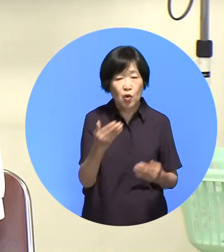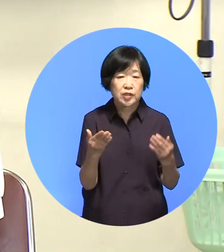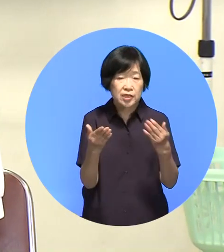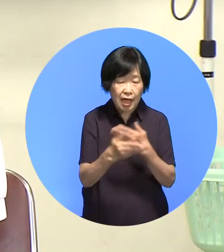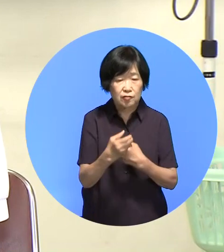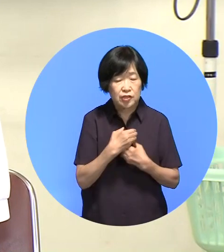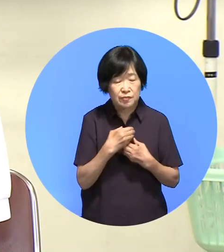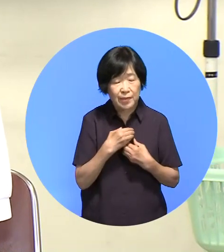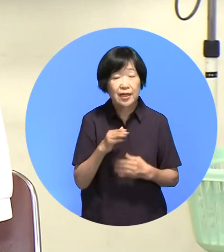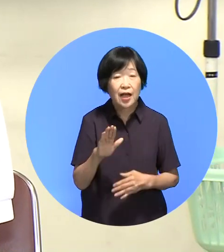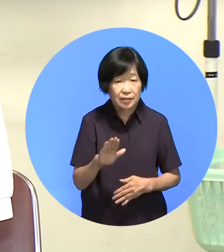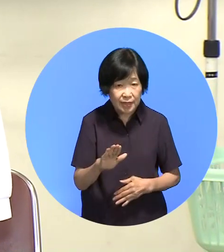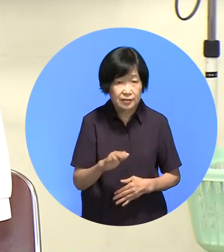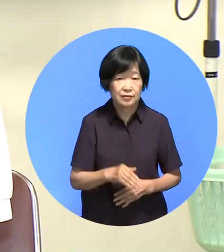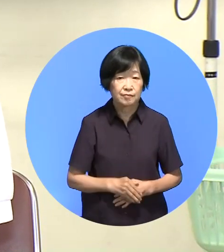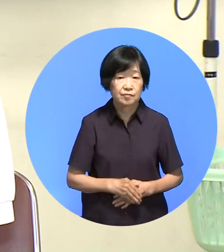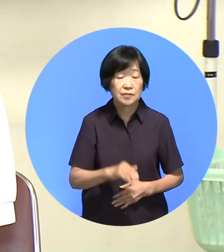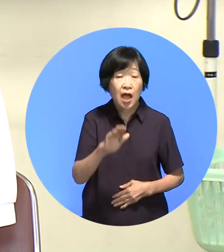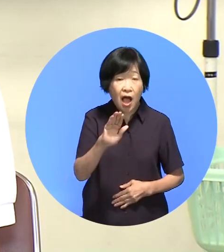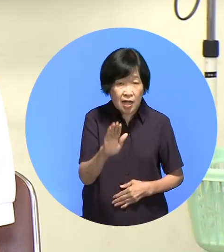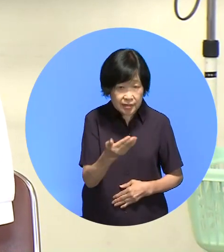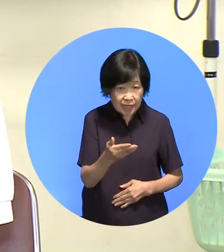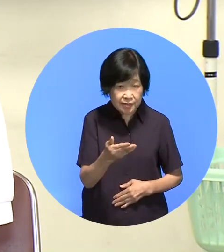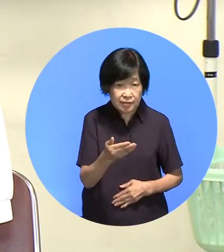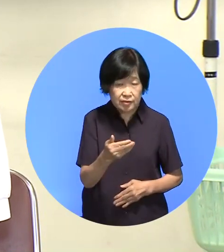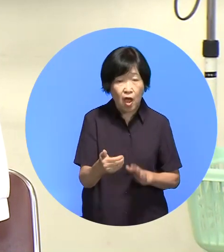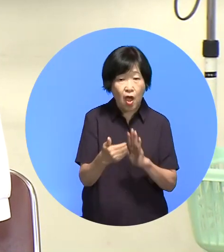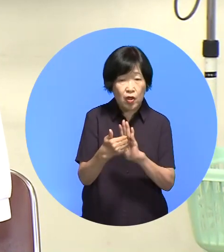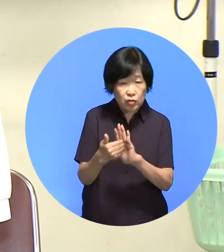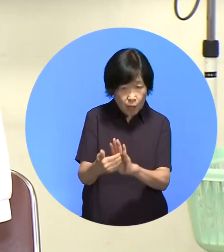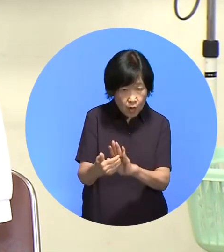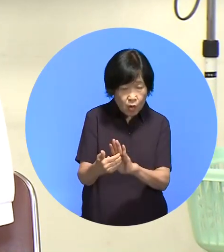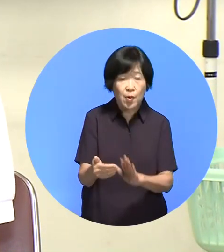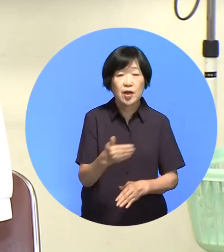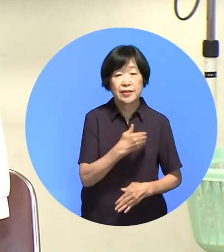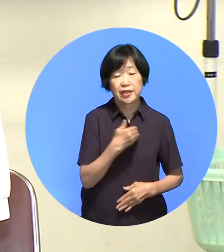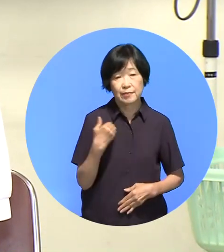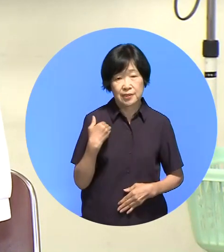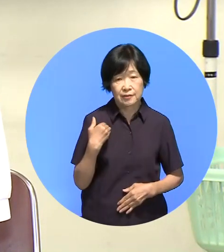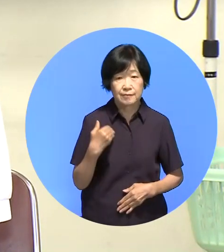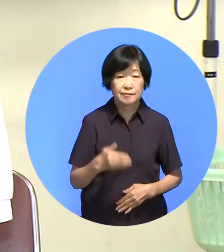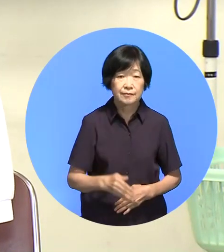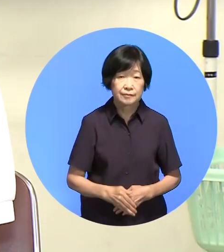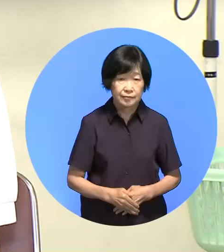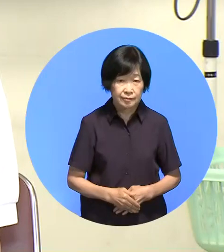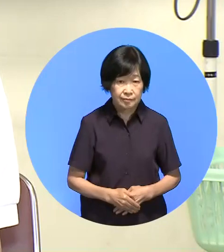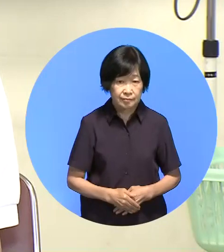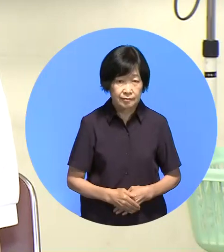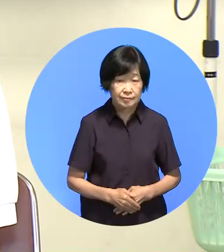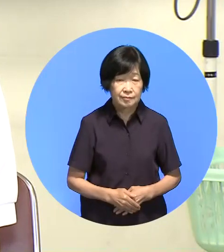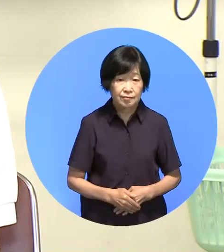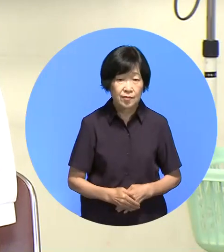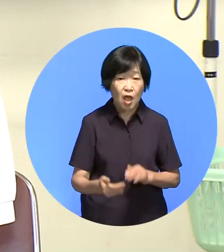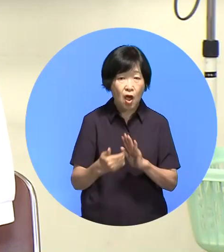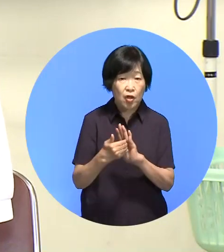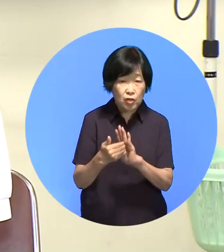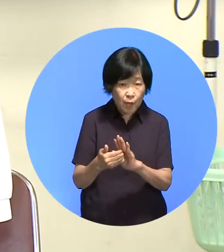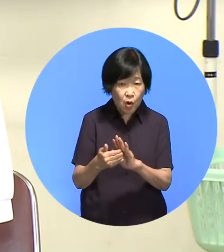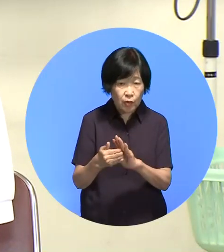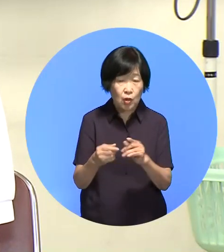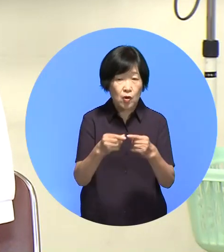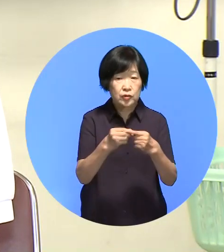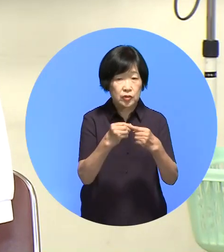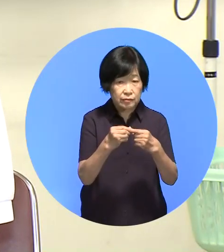険があります。しかし適切な予防をすることで予防はできます。予防の一つ目